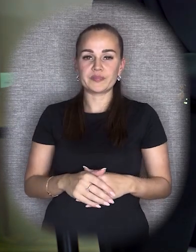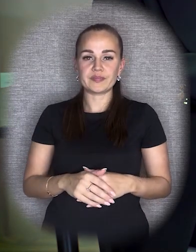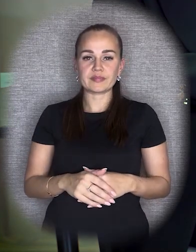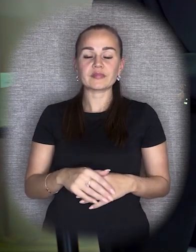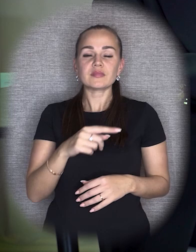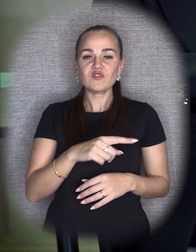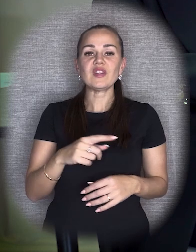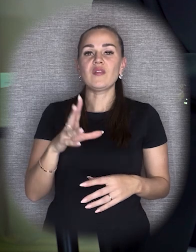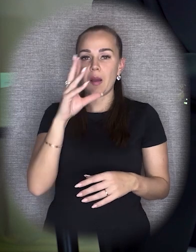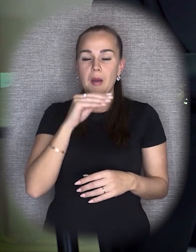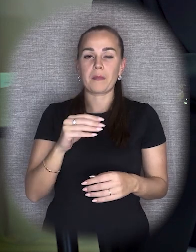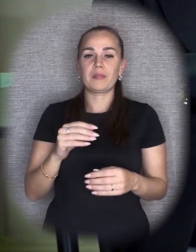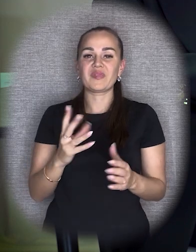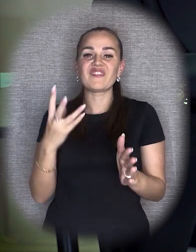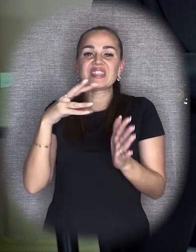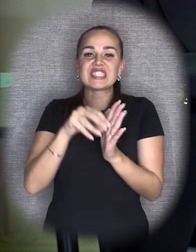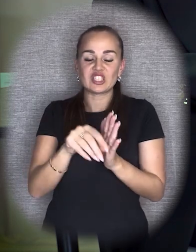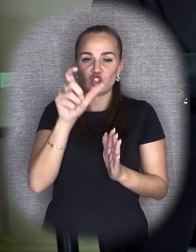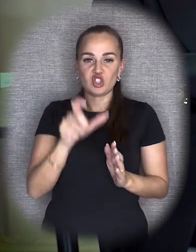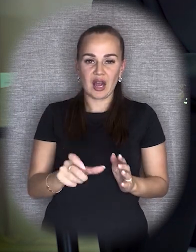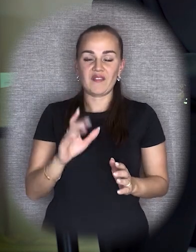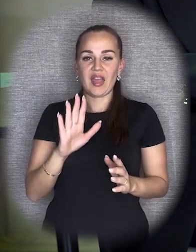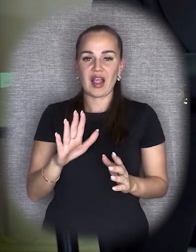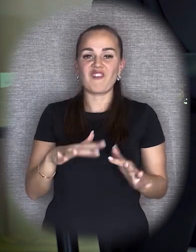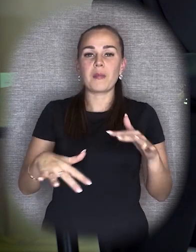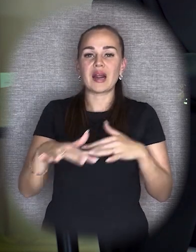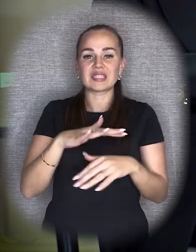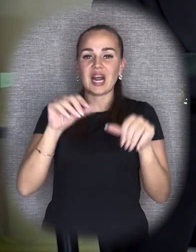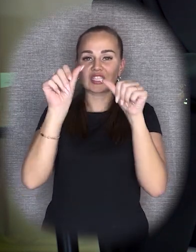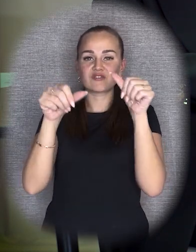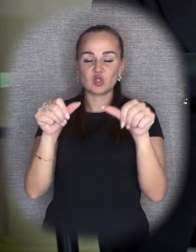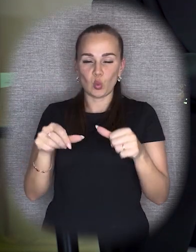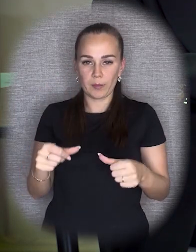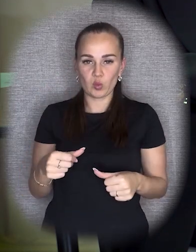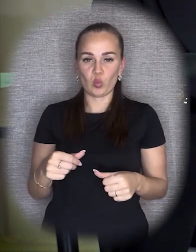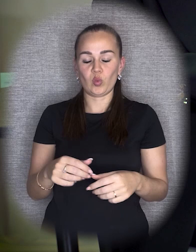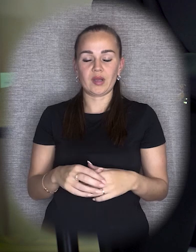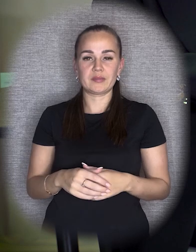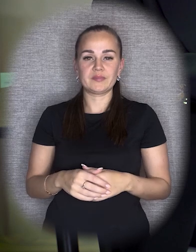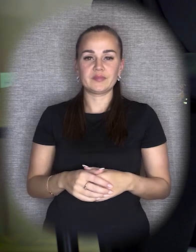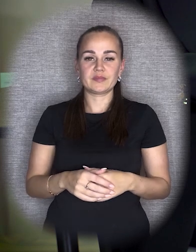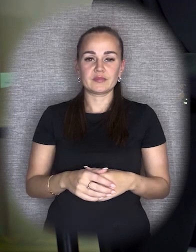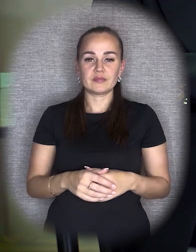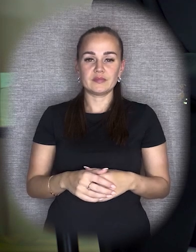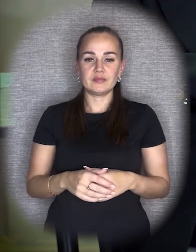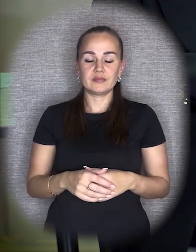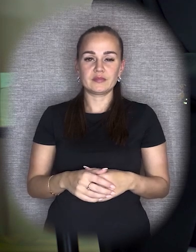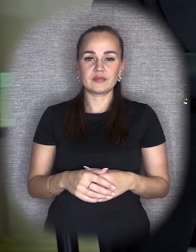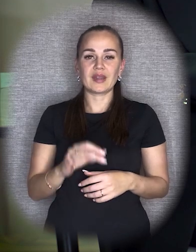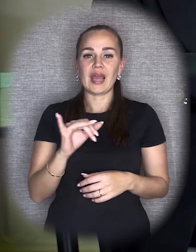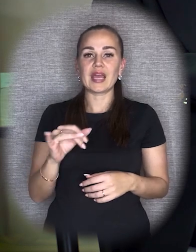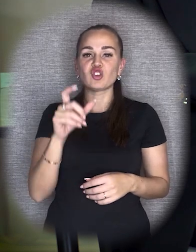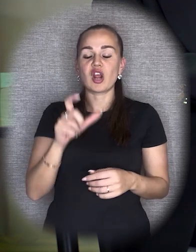вот в это пространство скульптуры, вот в эти объемы, как бы закружить его вот в этом духе, потоке